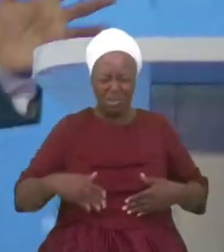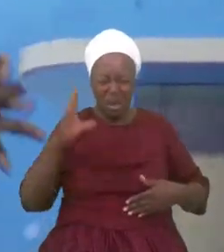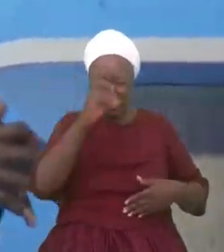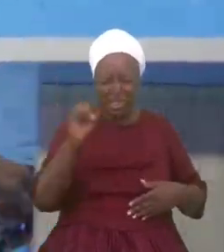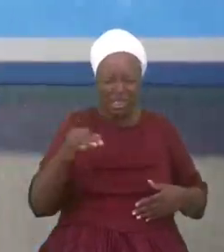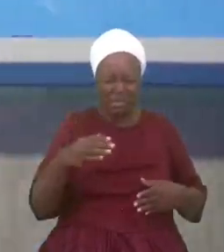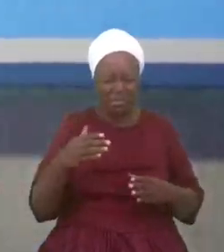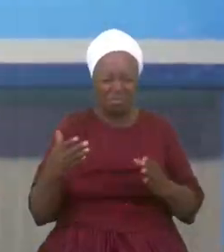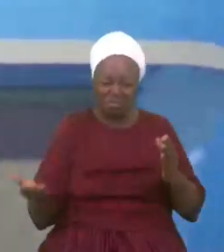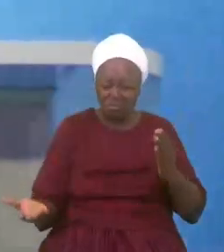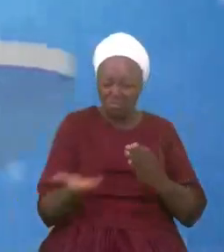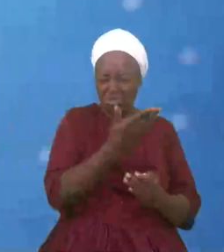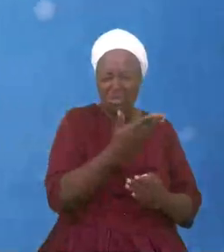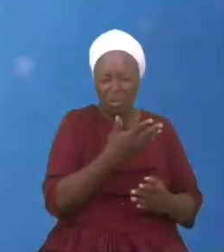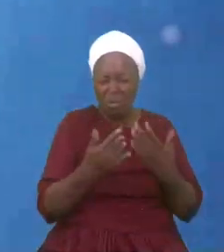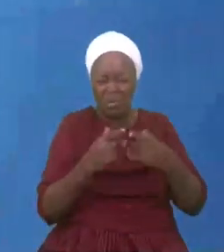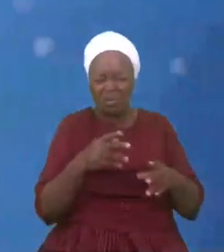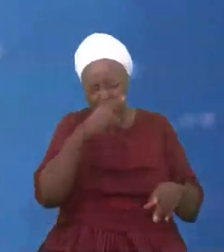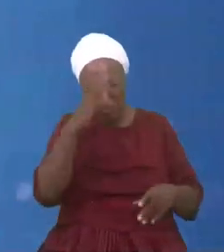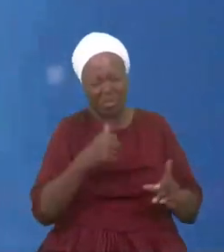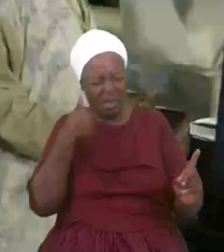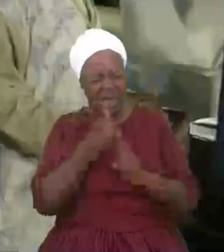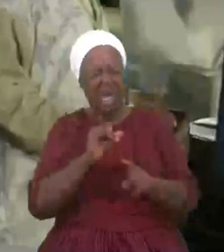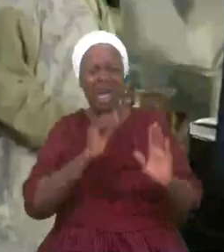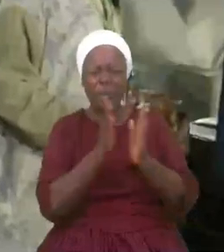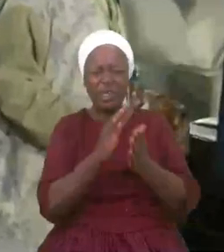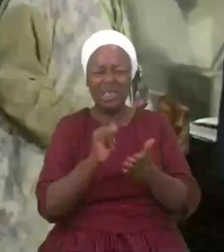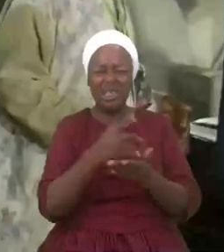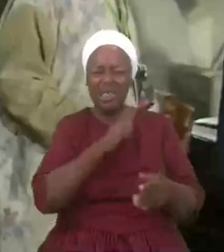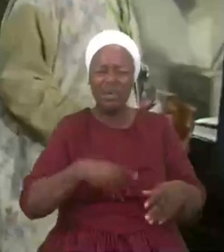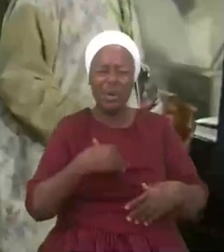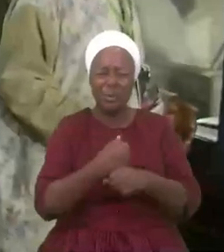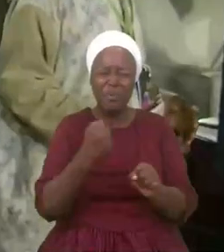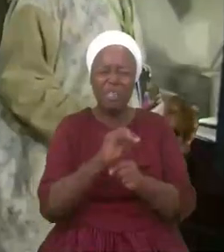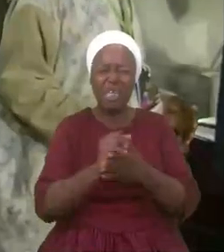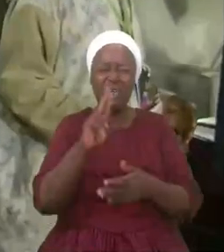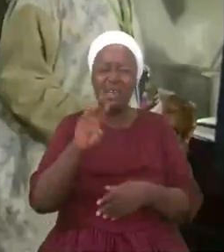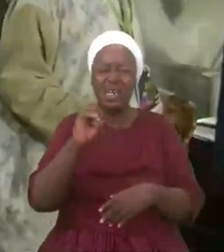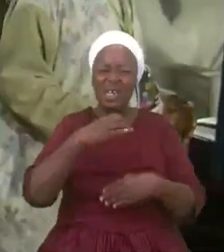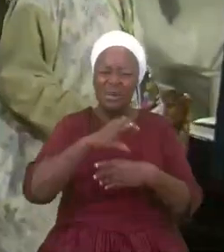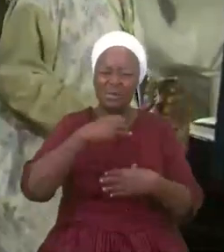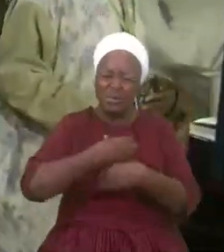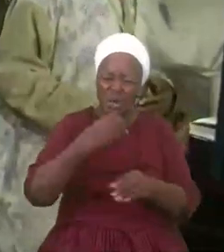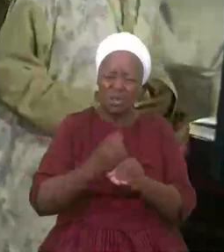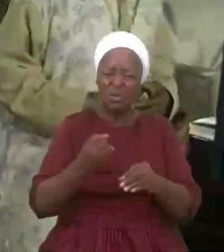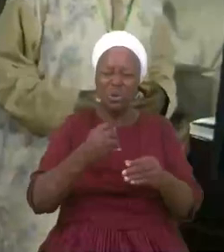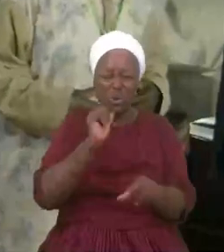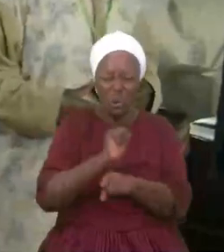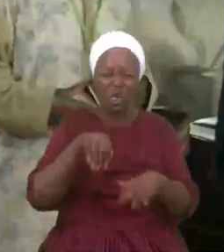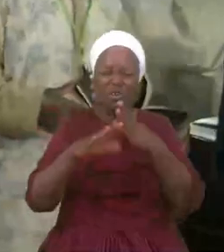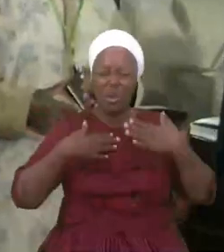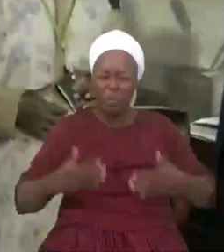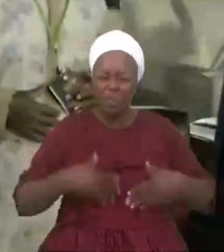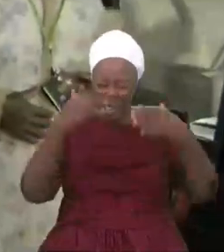ceux qui ont une partie du corps qui fait de faux qui sont manchots que soient pas l'accident je prie que le Seigneur